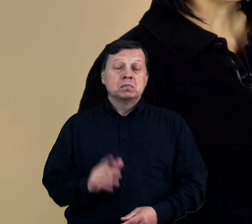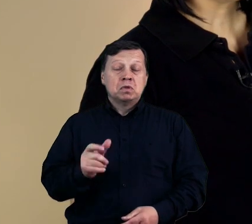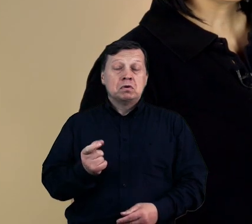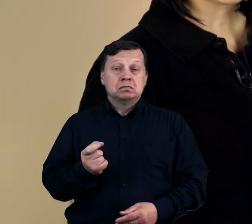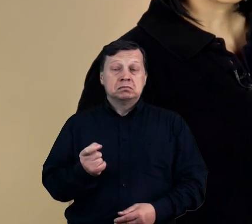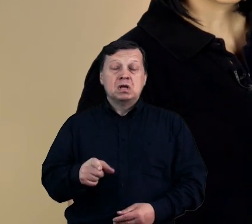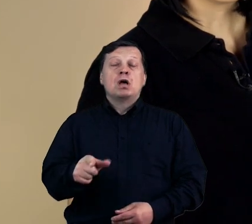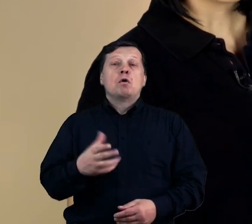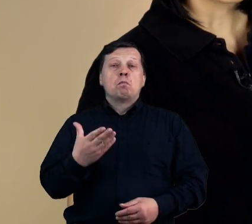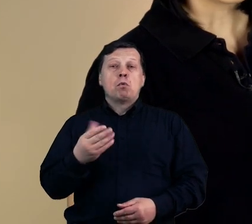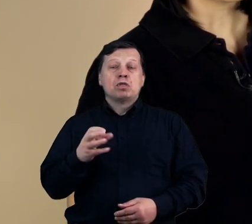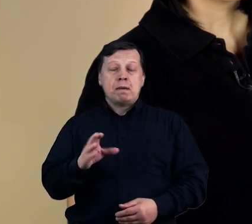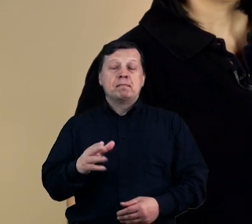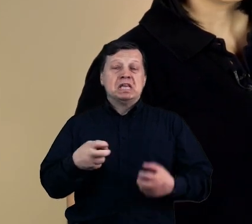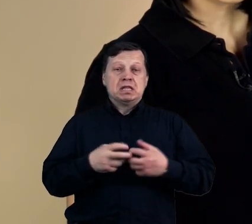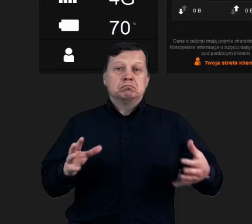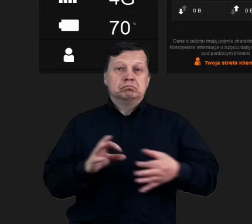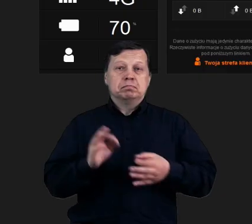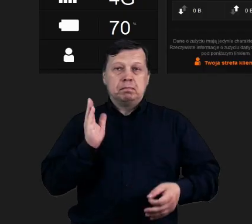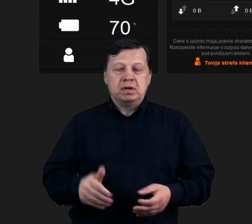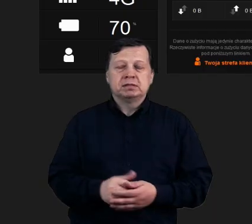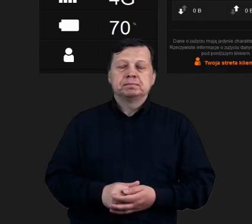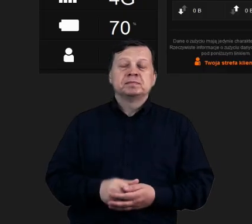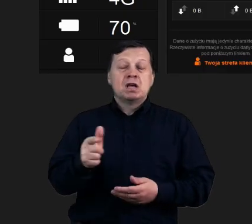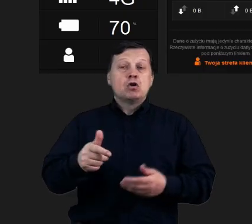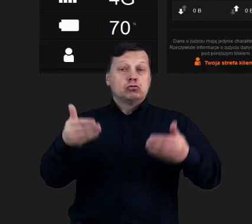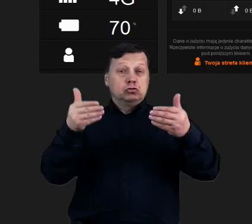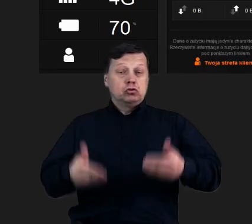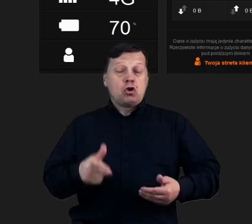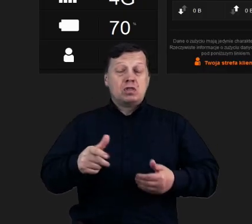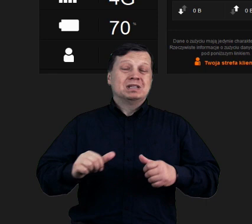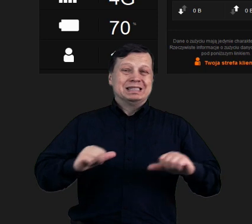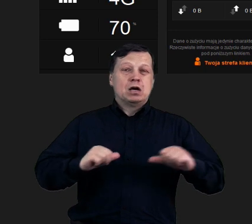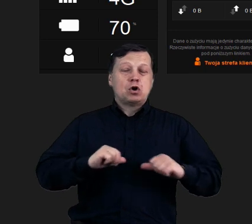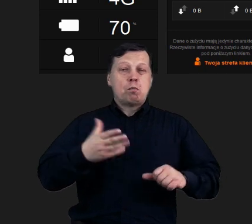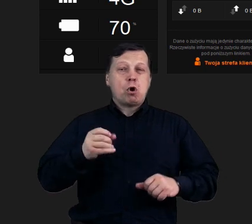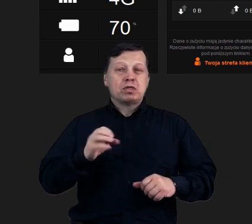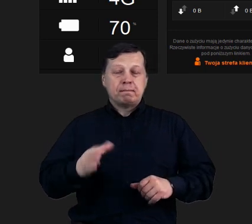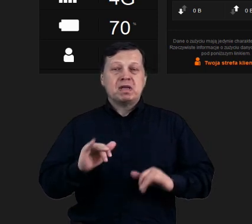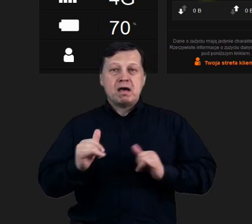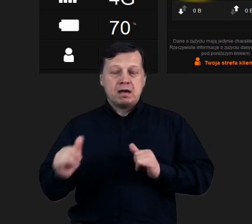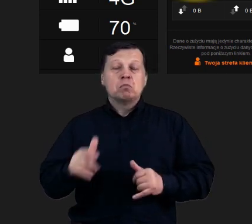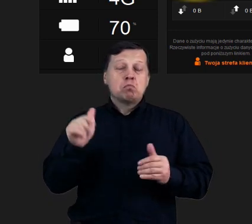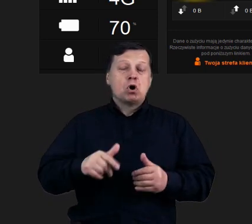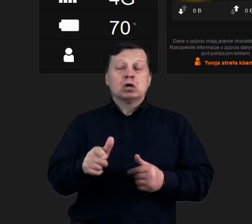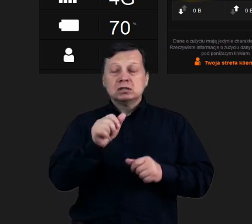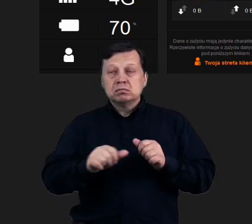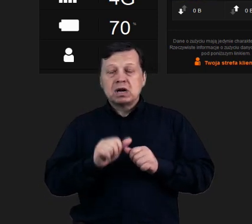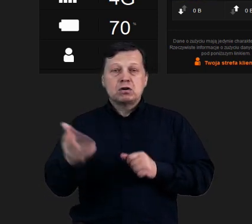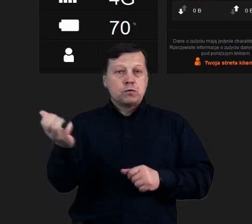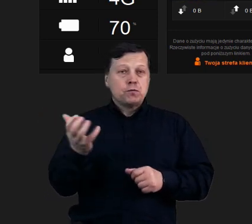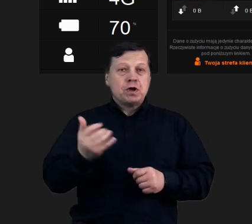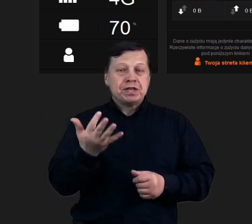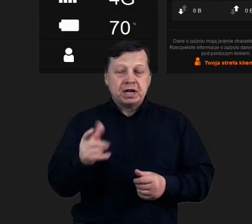Po chwili modem połączy się z internetem. Na stronie do zarządzania modemem możesz m.in. sprawdzić ilość pobranych i